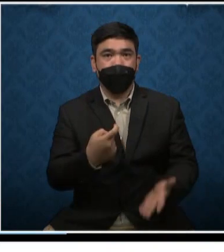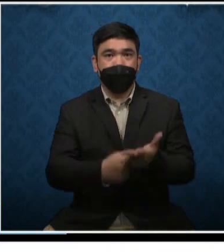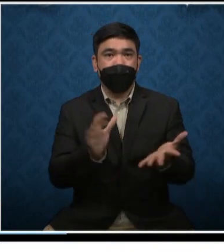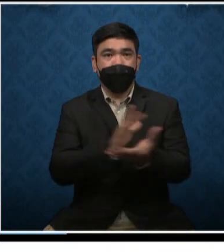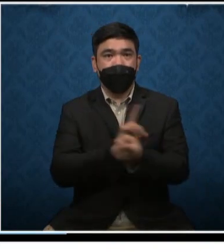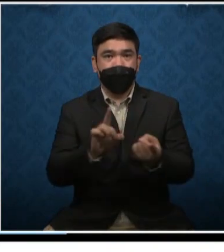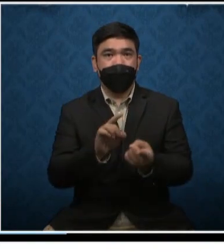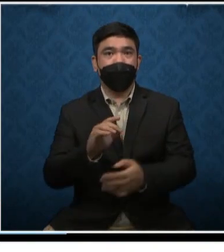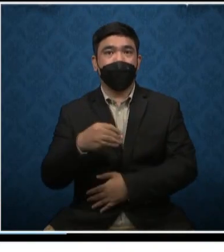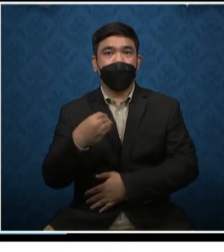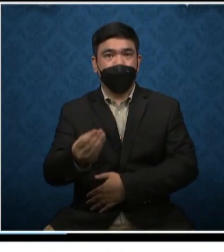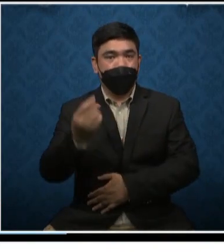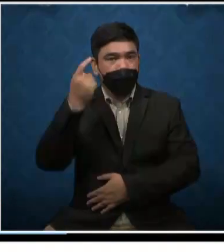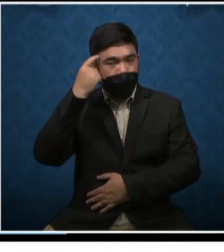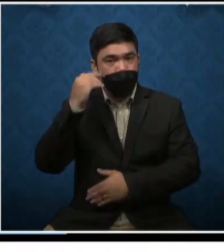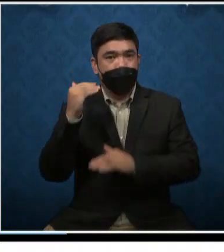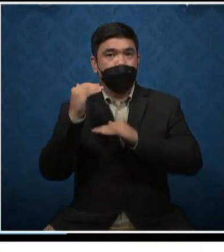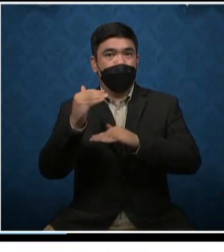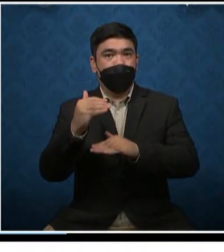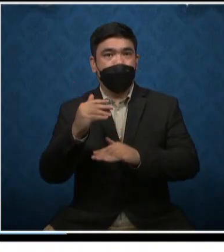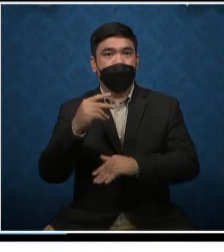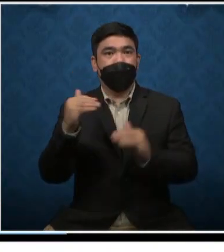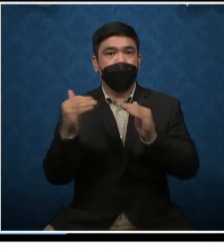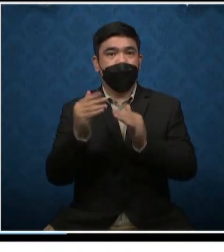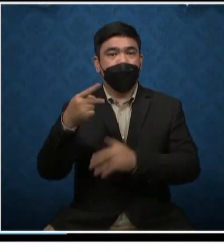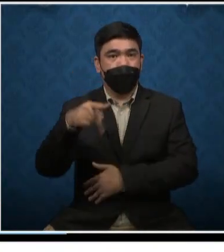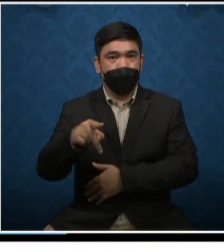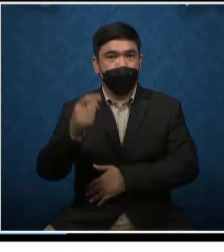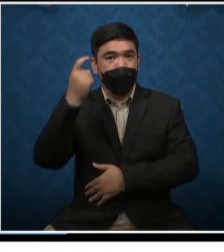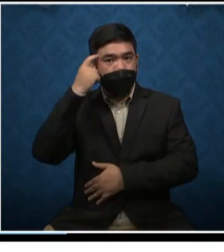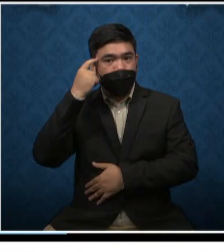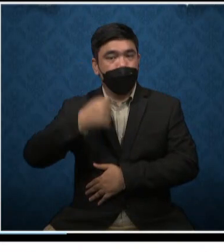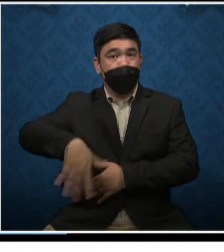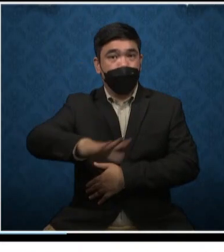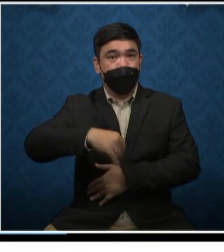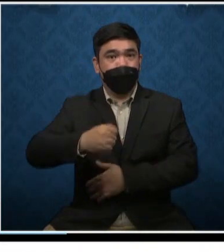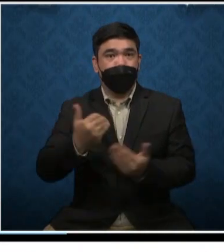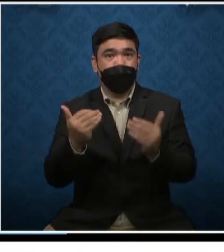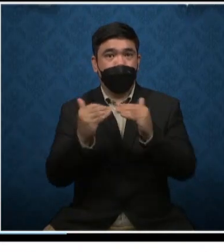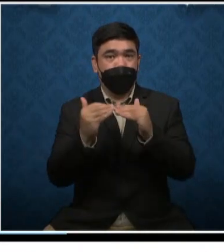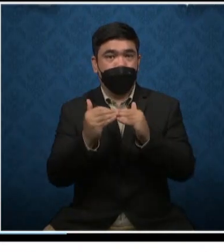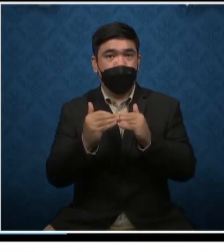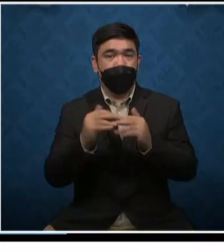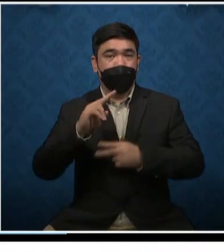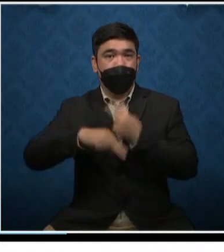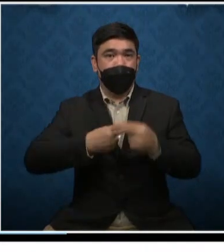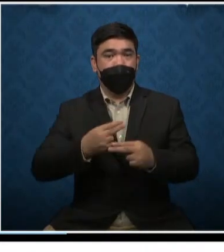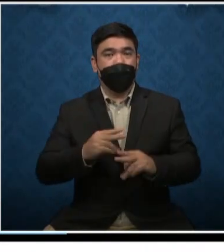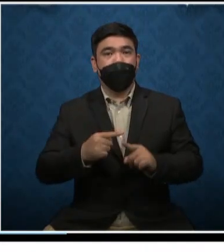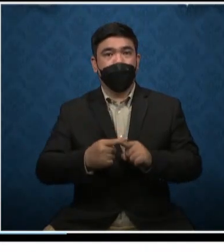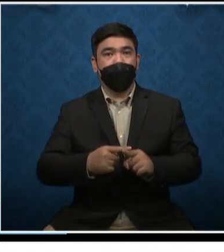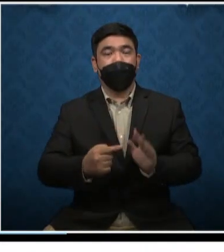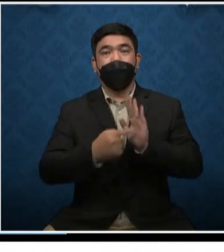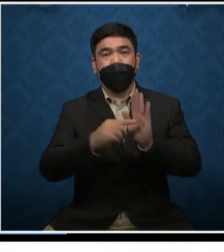นและกำหนดสิทธิประโยชน์ให้ครอบคลุมถึงสิทธิในการรักษาพยาบาลกรณีเจ็บป่วย